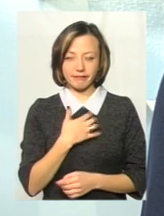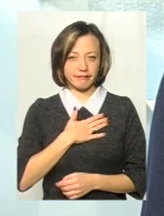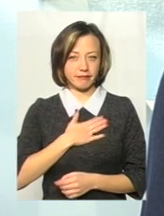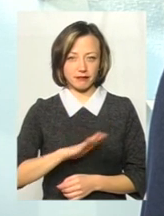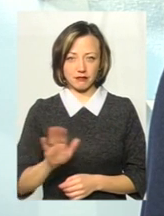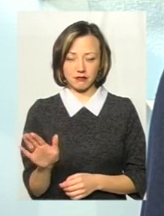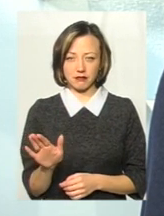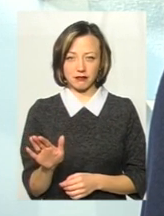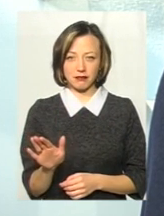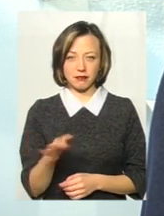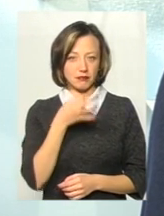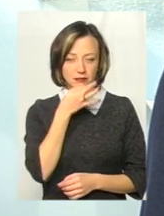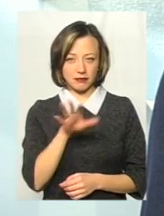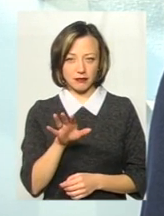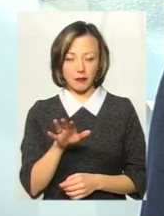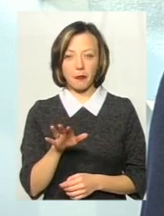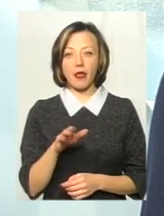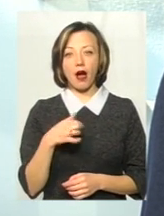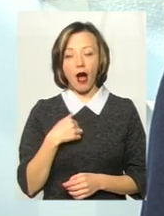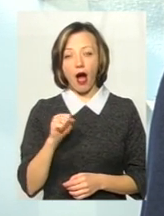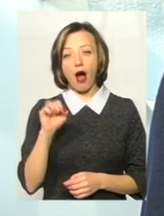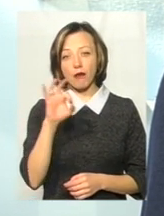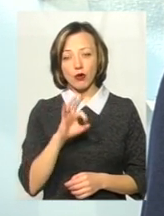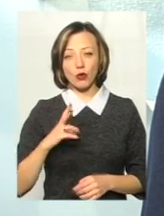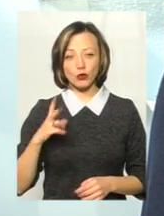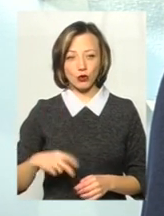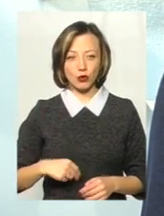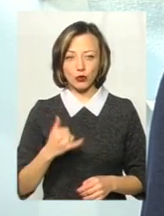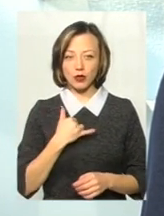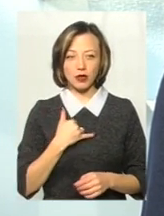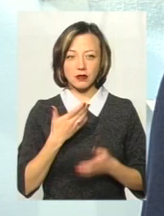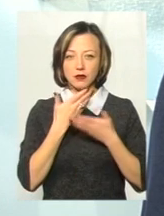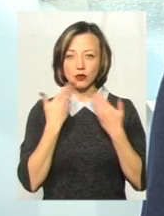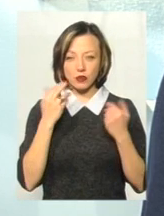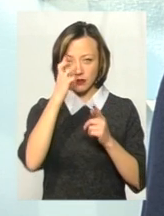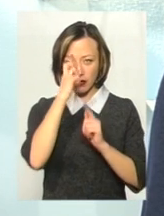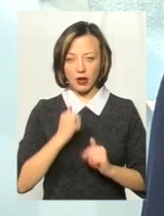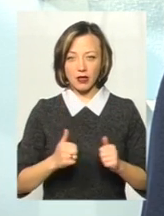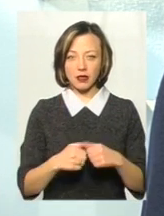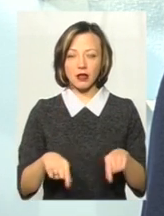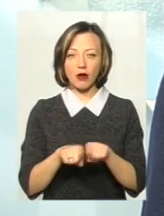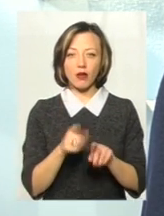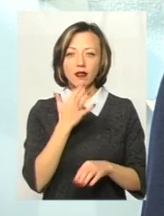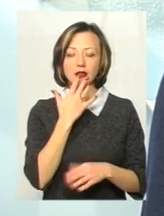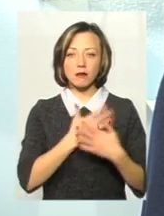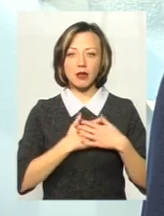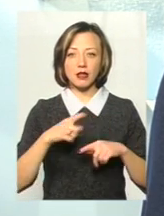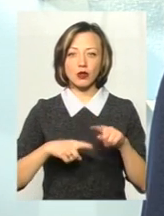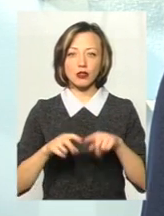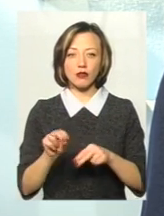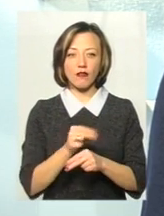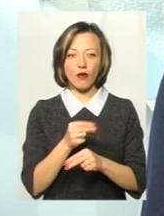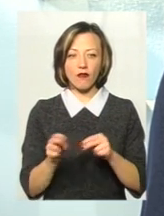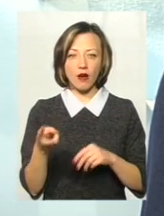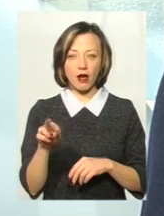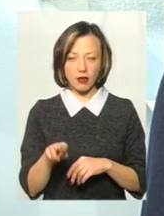Але стосовно доньки, у нас відсутність в країні такого націонал-патріотичного